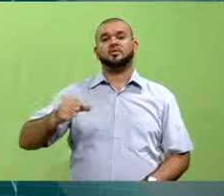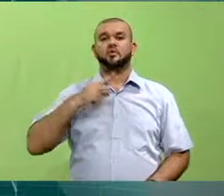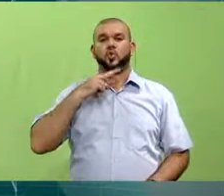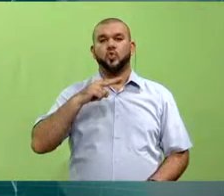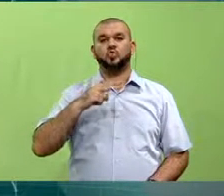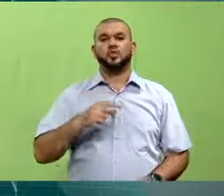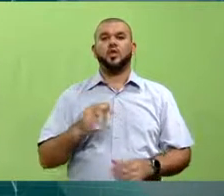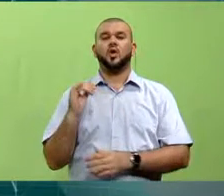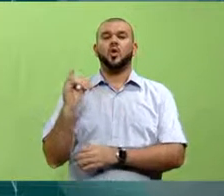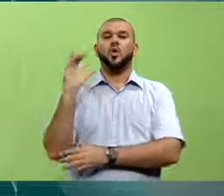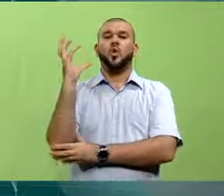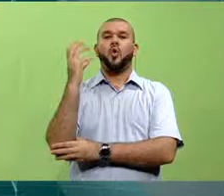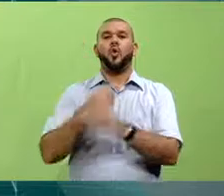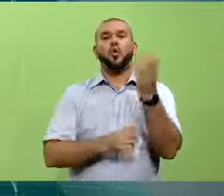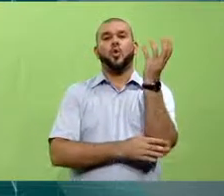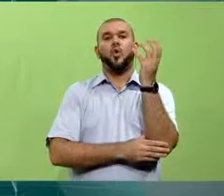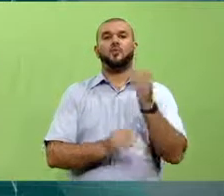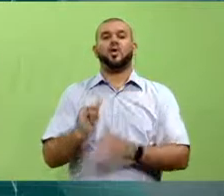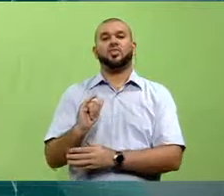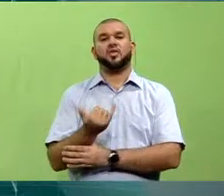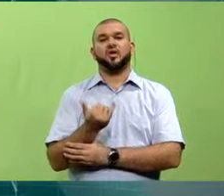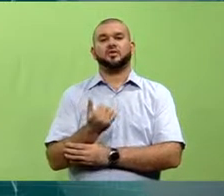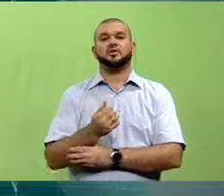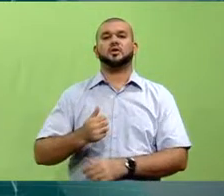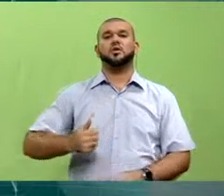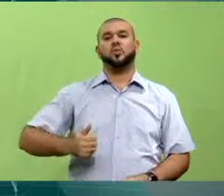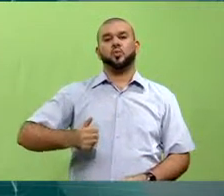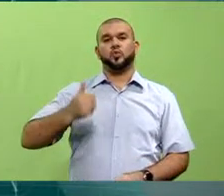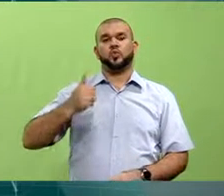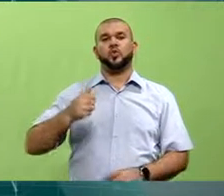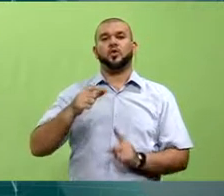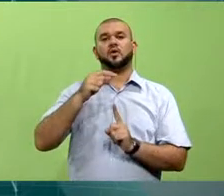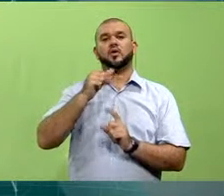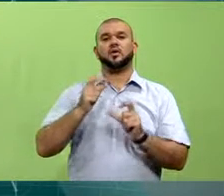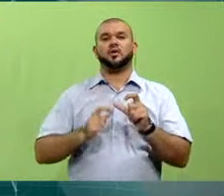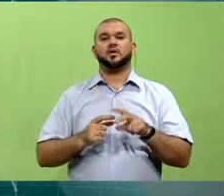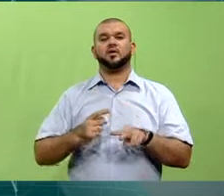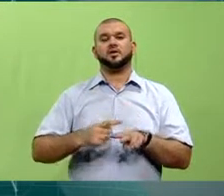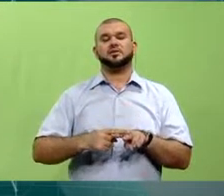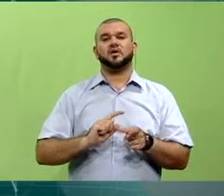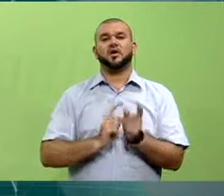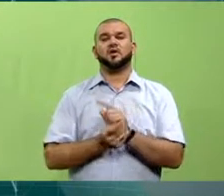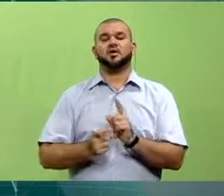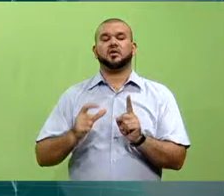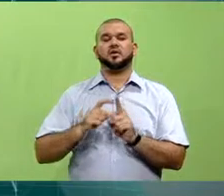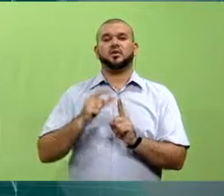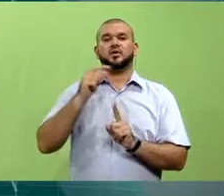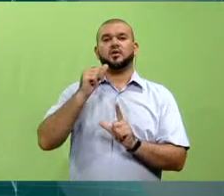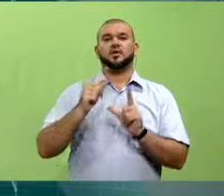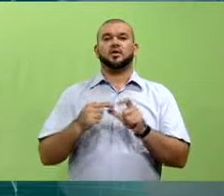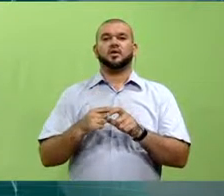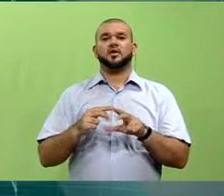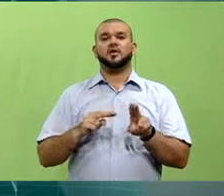Kanal Sim Haber Merkezi'ne konuşan Orman Dairesi Müdürü İsa Dilek, yangın söndürme